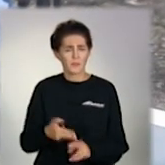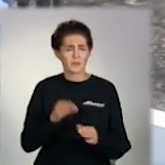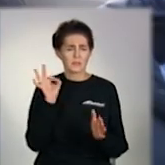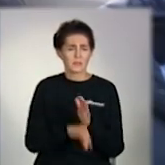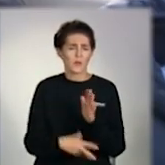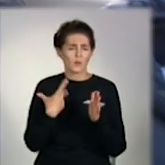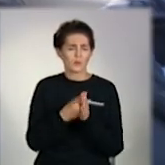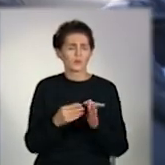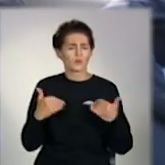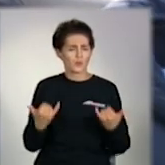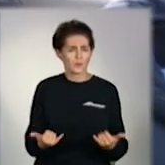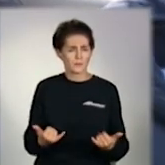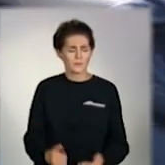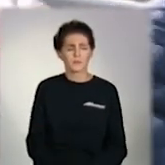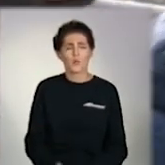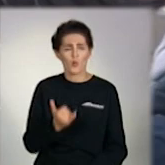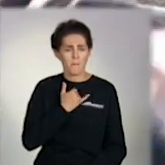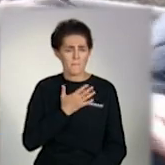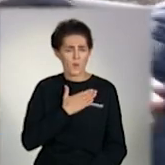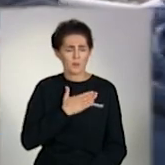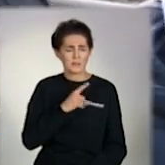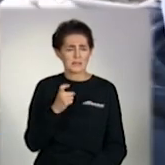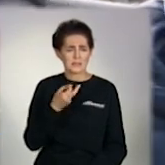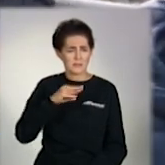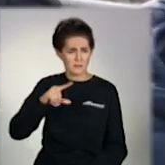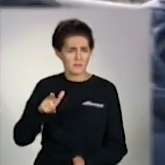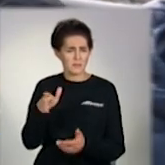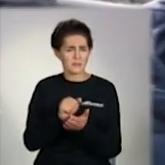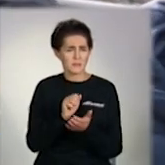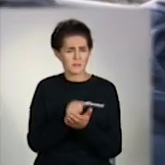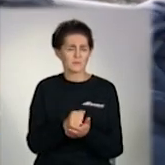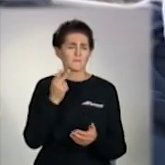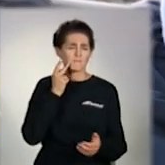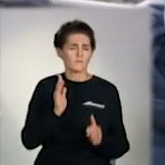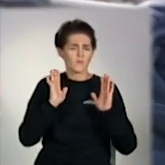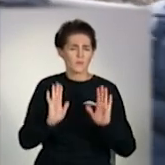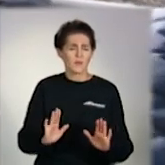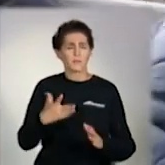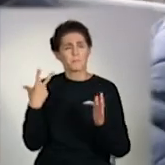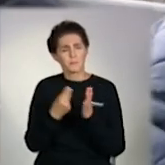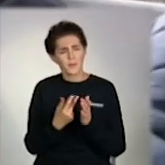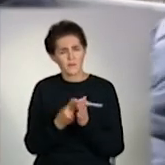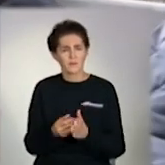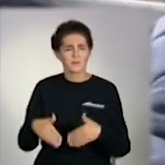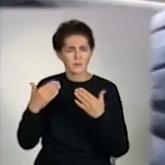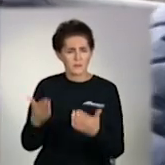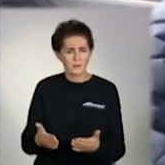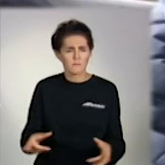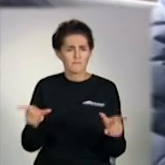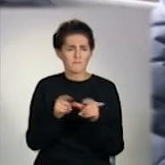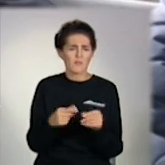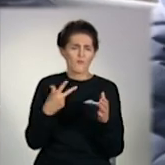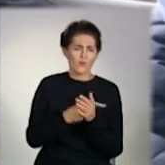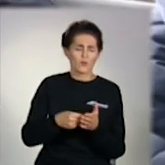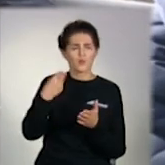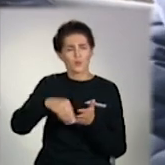тепер. У нас цим зять займається, тому він нас прививає, він там з цією вакциною